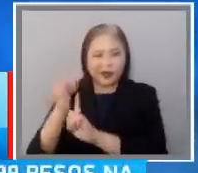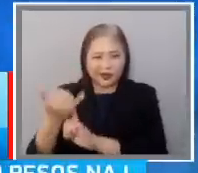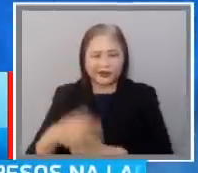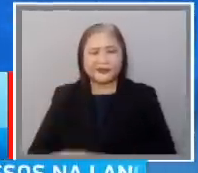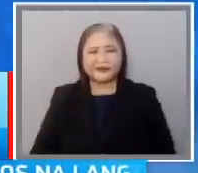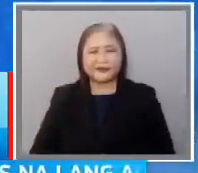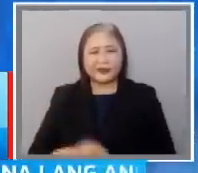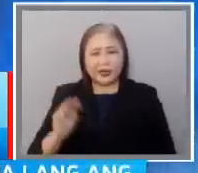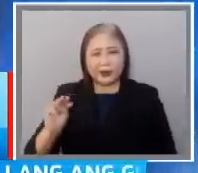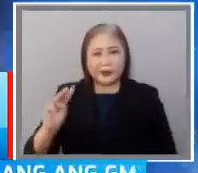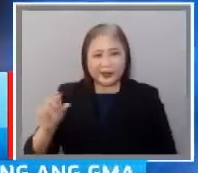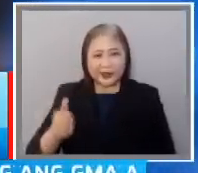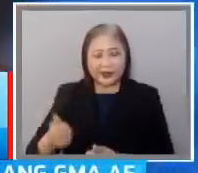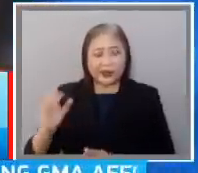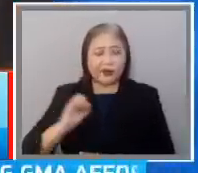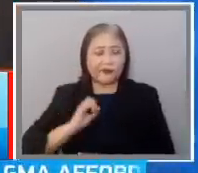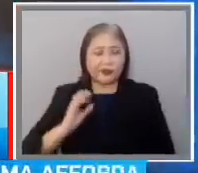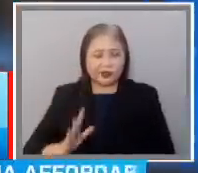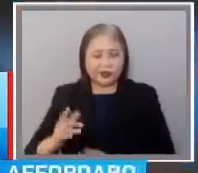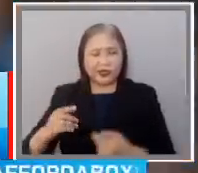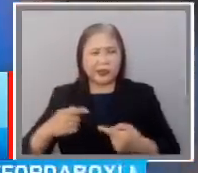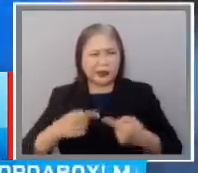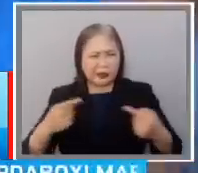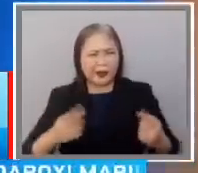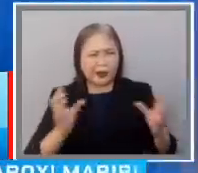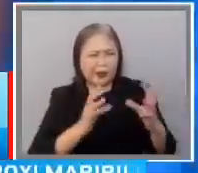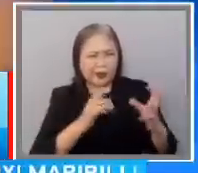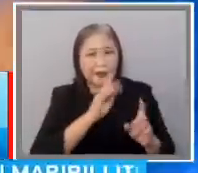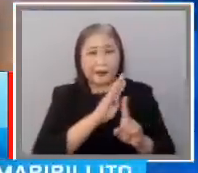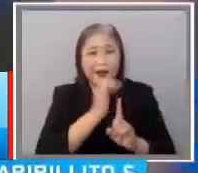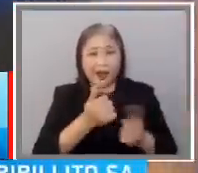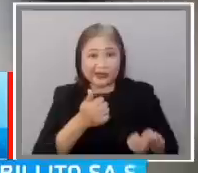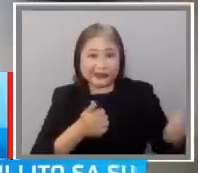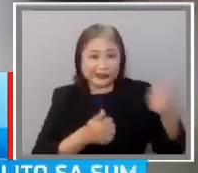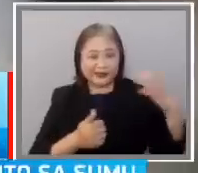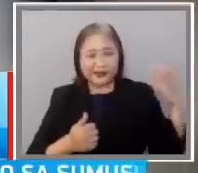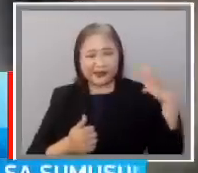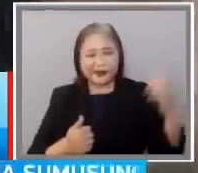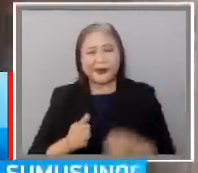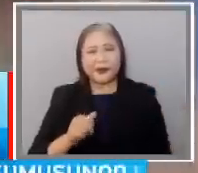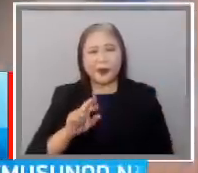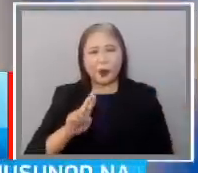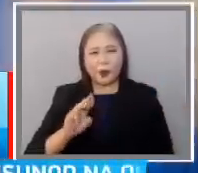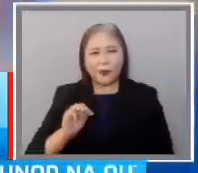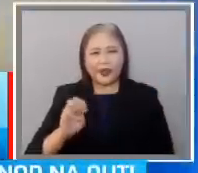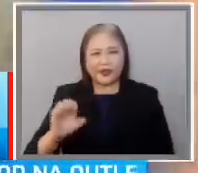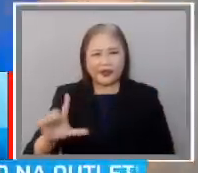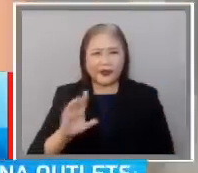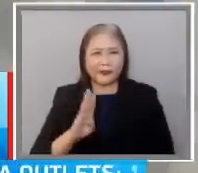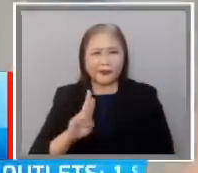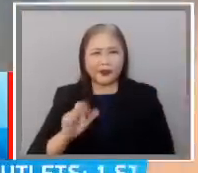Force Special Operations Chief Bong Nebria ang barangay chairman doon na si Romel Bravo.